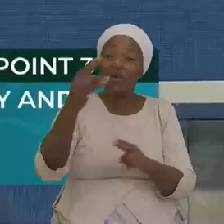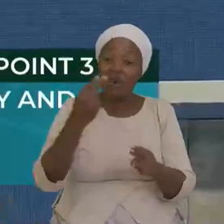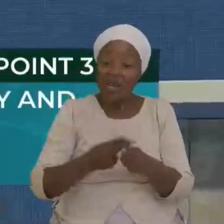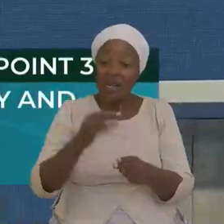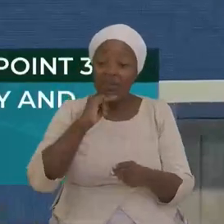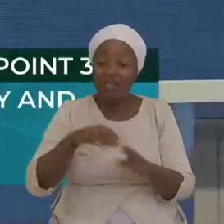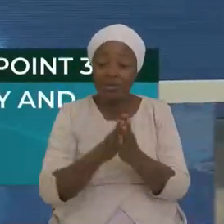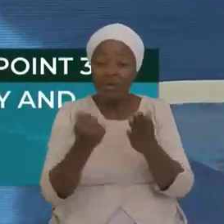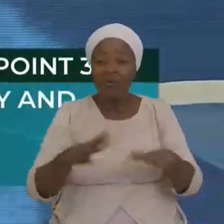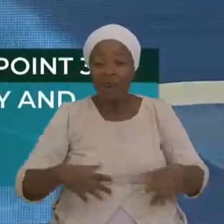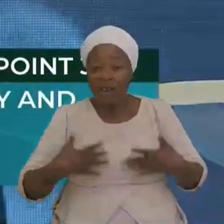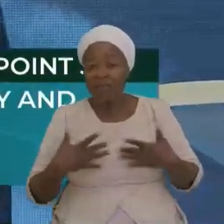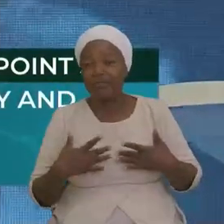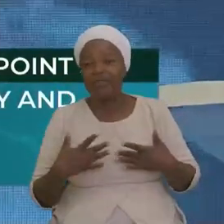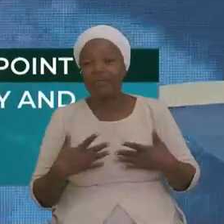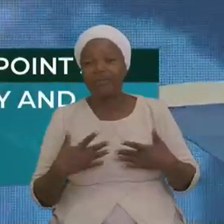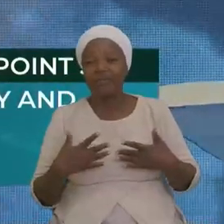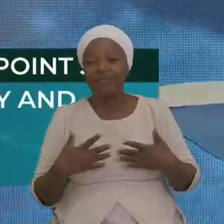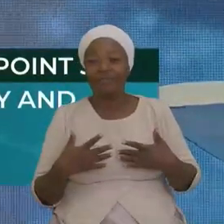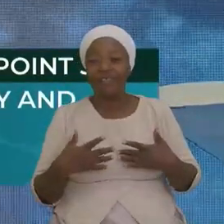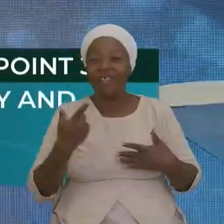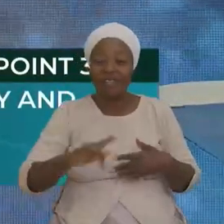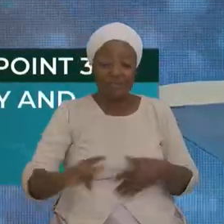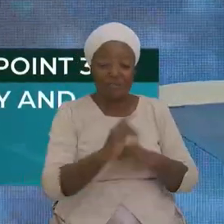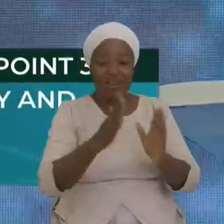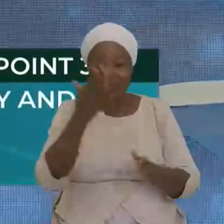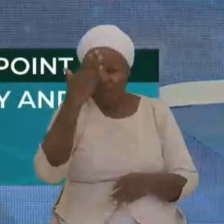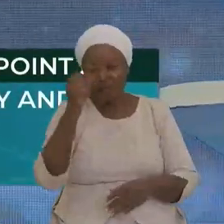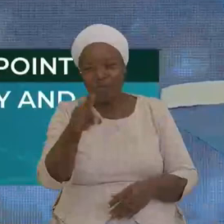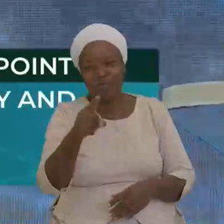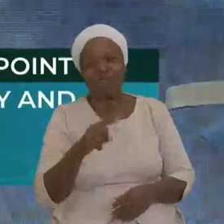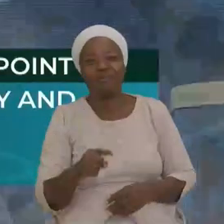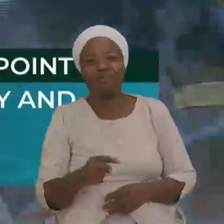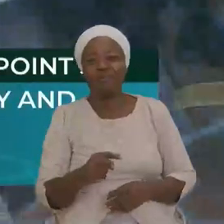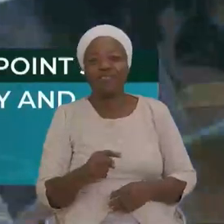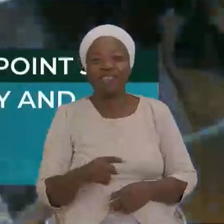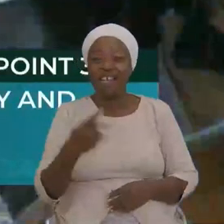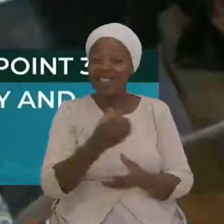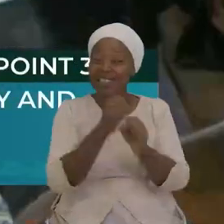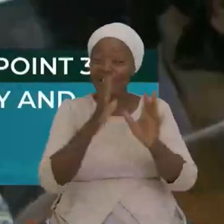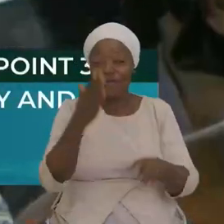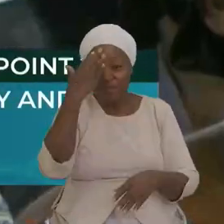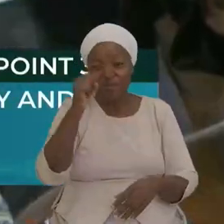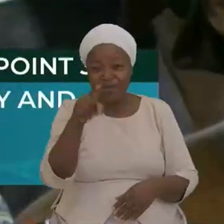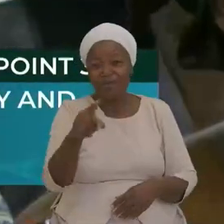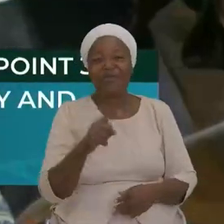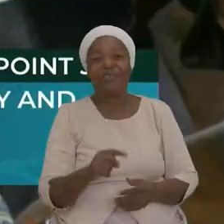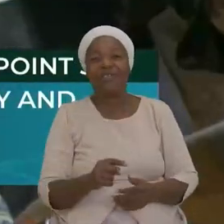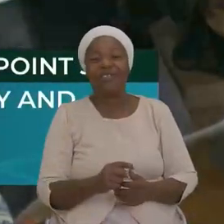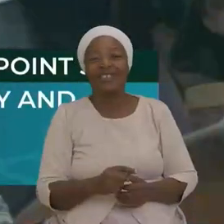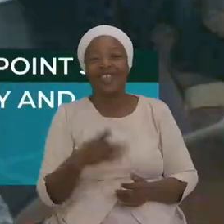Quand ton nom est dans le livre de vie, le pilote te connaît. Le sauveur te